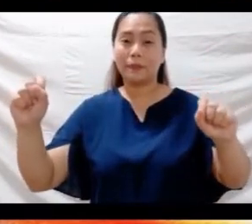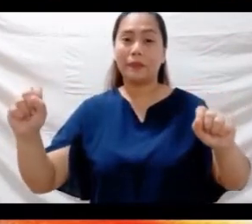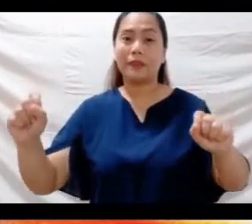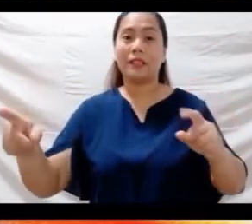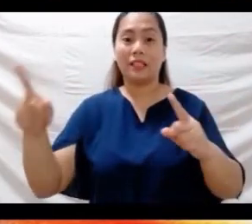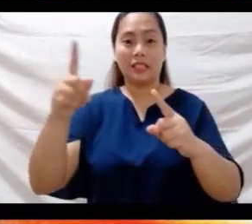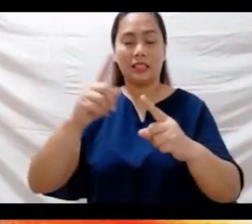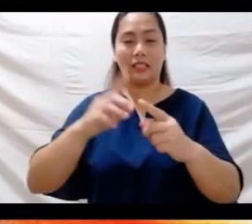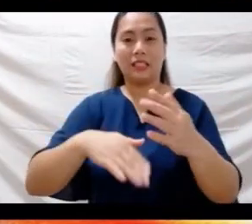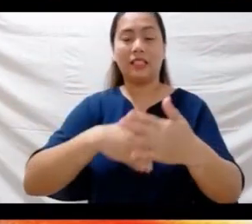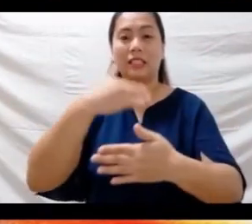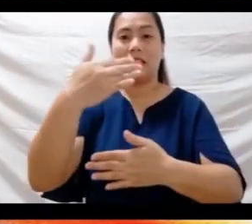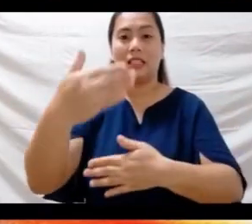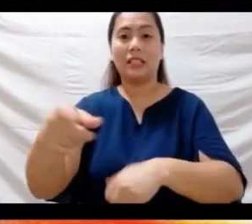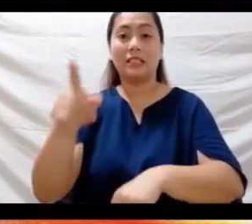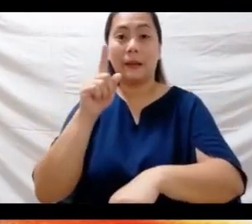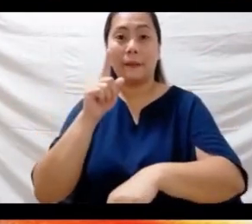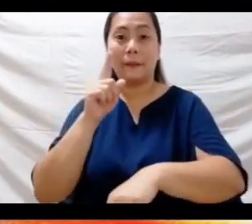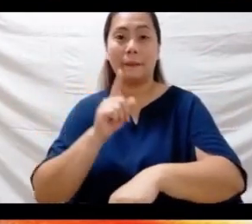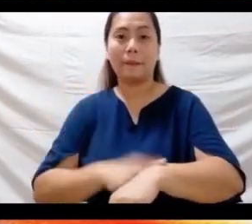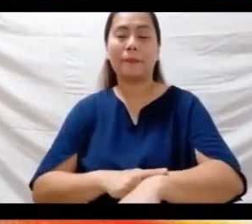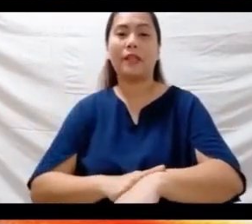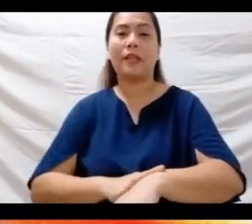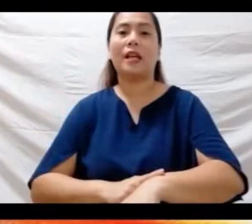bata, paalam!